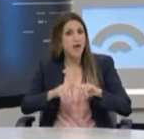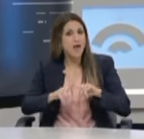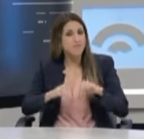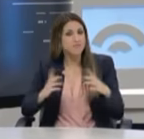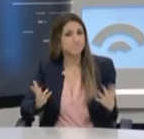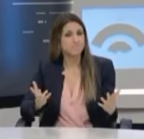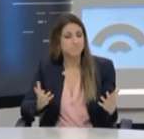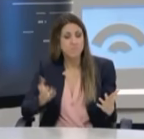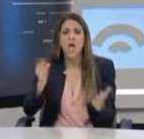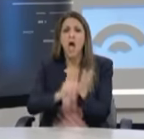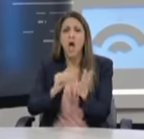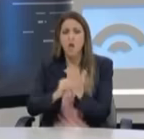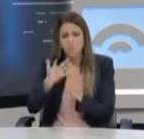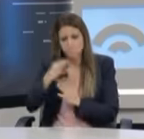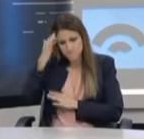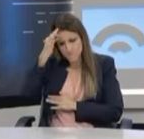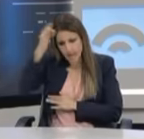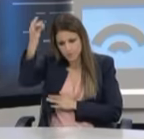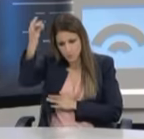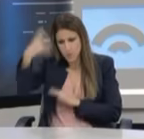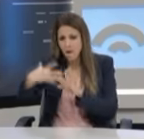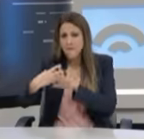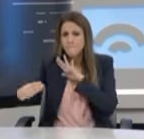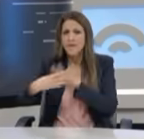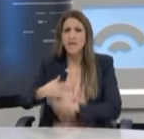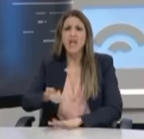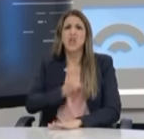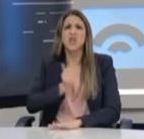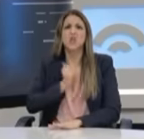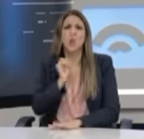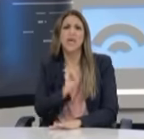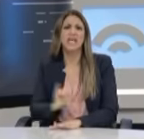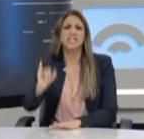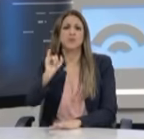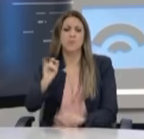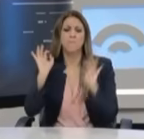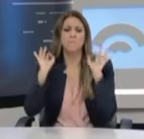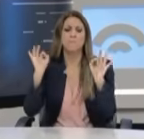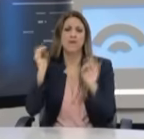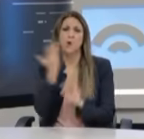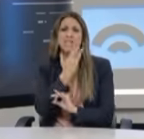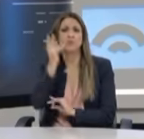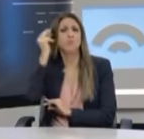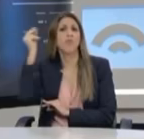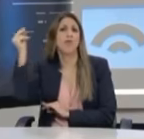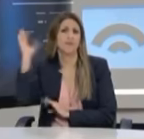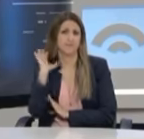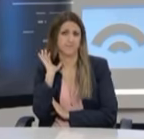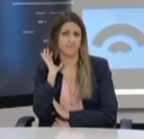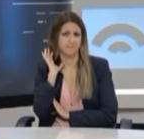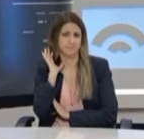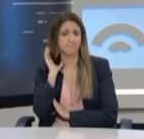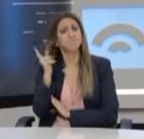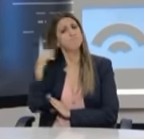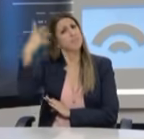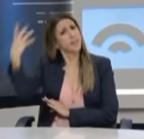ποιος θα εμποδίσει αύριο ένα ιδιωτικό Ινστιτούτο Μακεδονικών Σπουδών δίπλα στο δικό